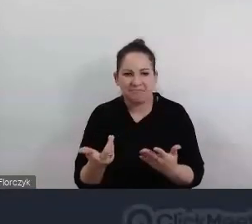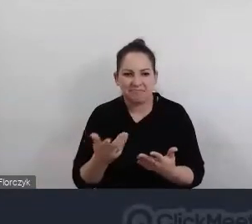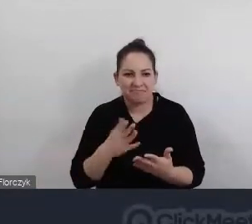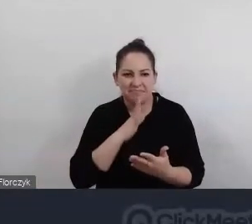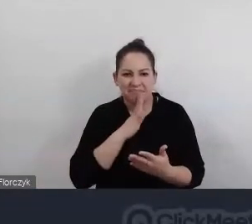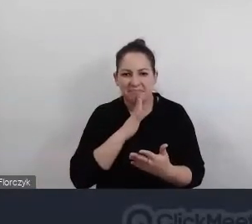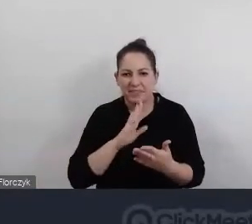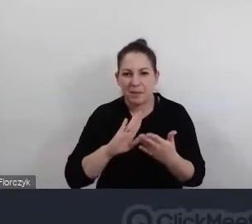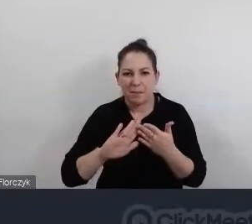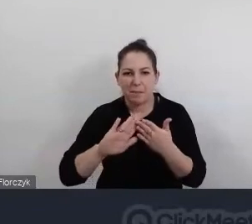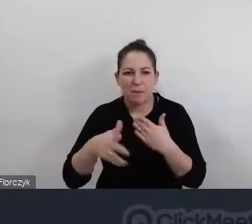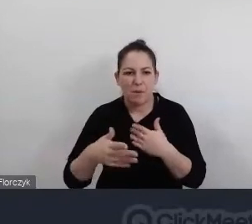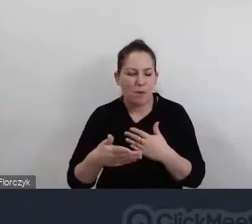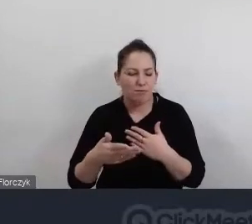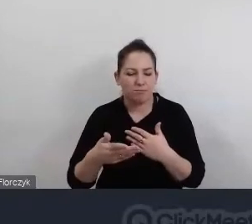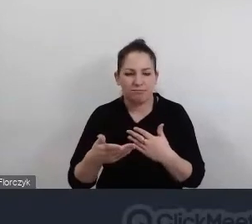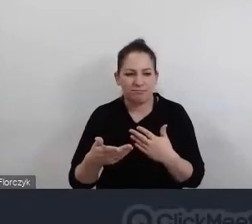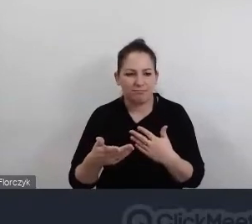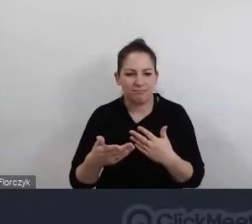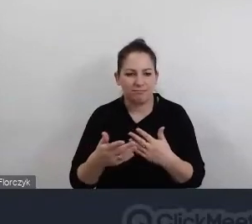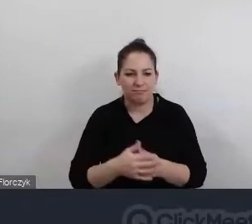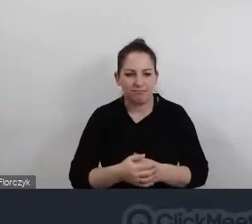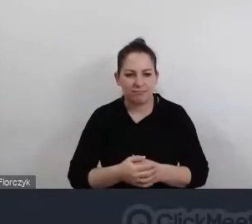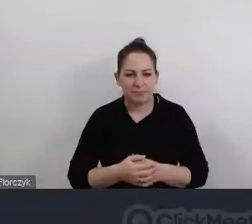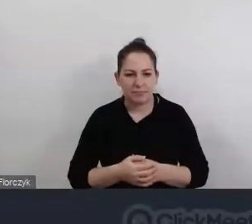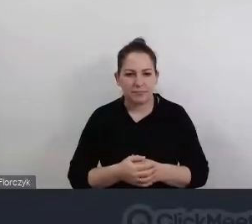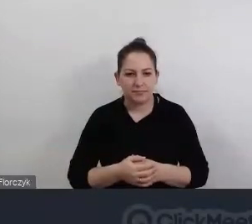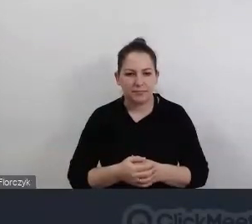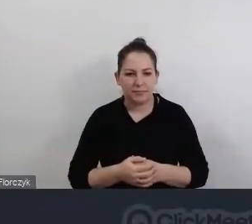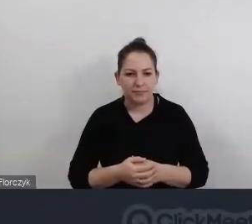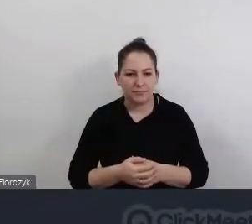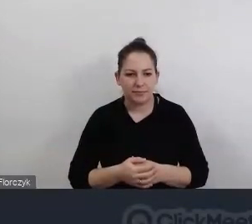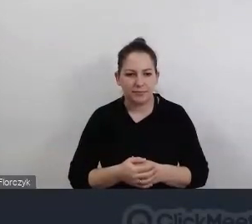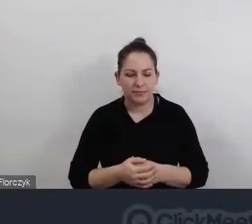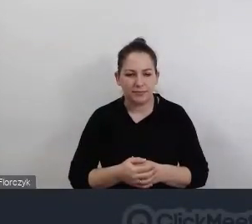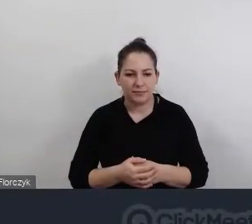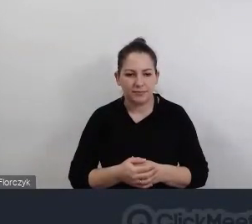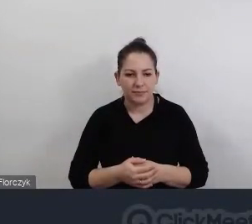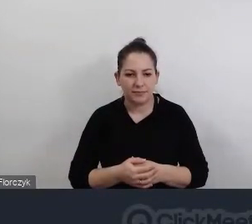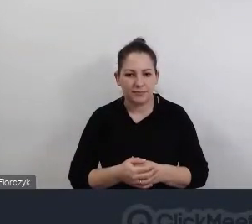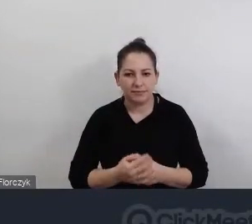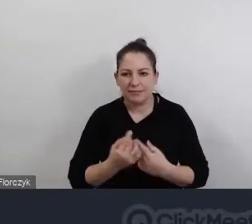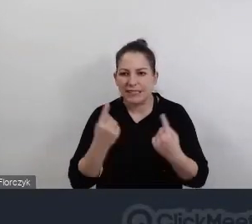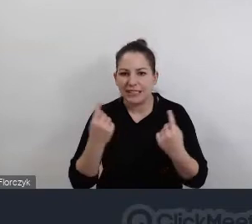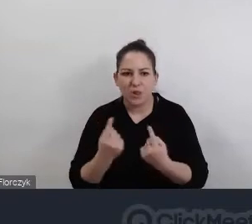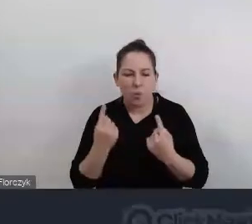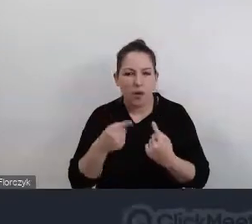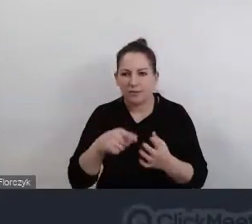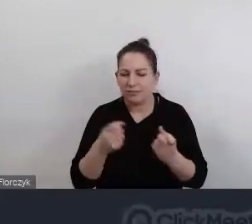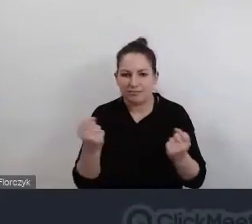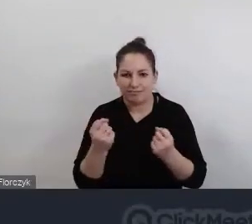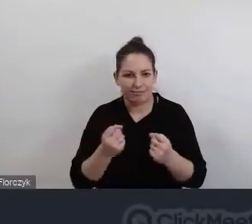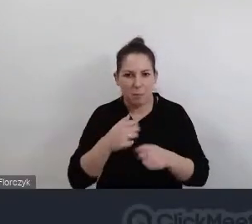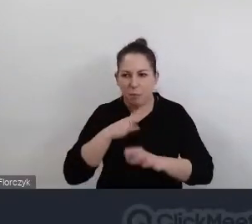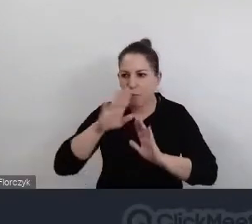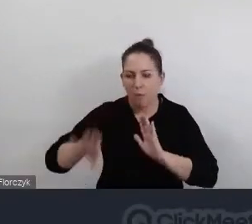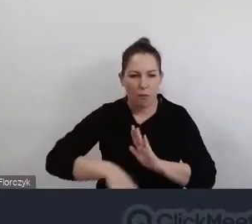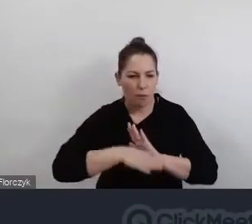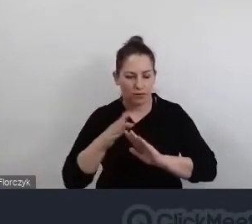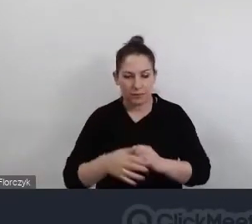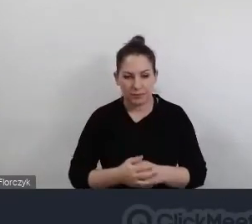po jakimś dużym zjawisku, które spowodowało spustoszenie.